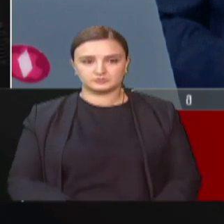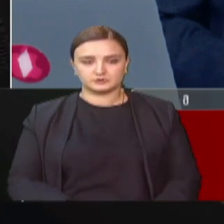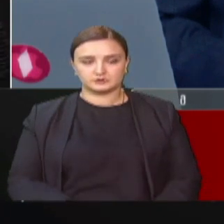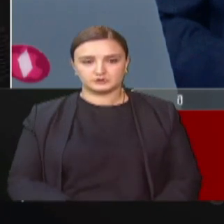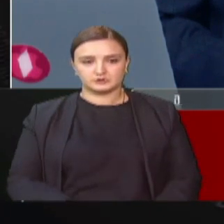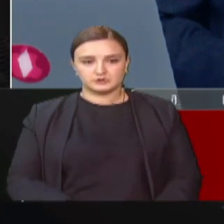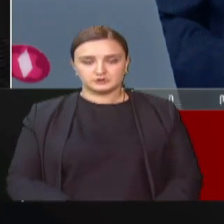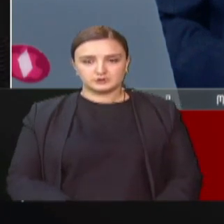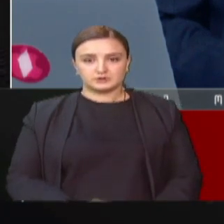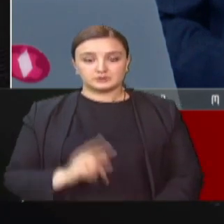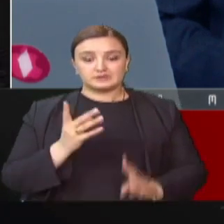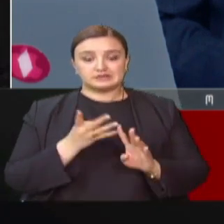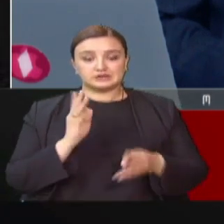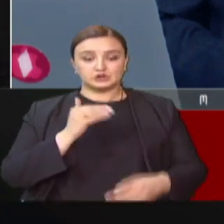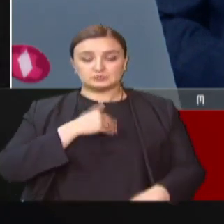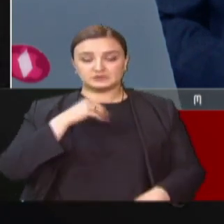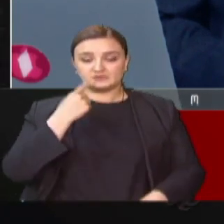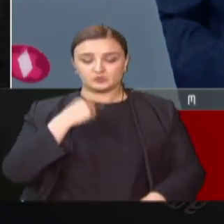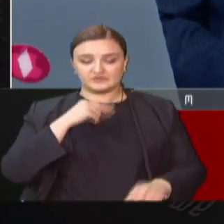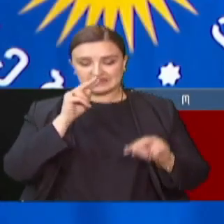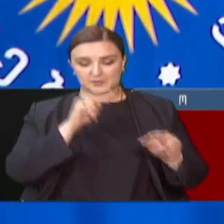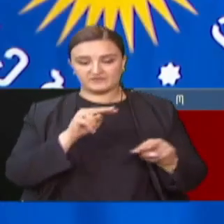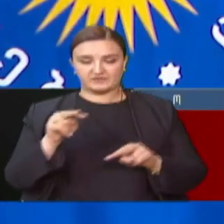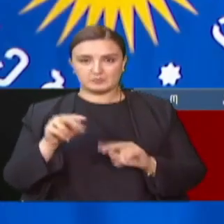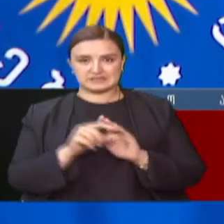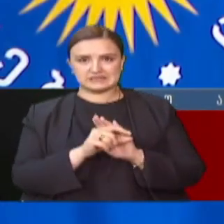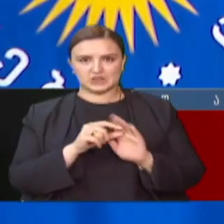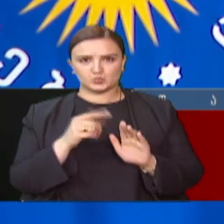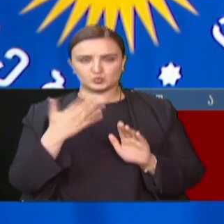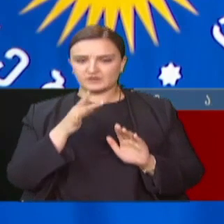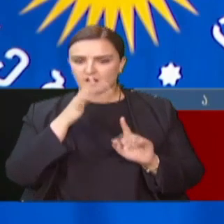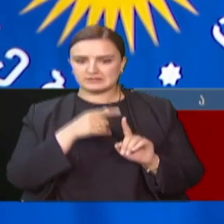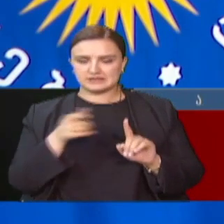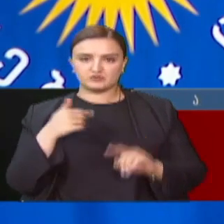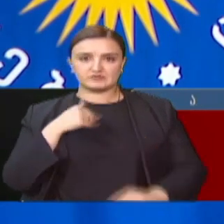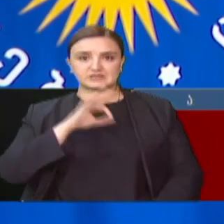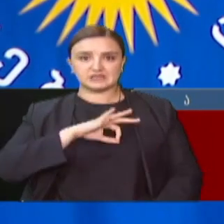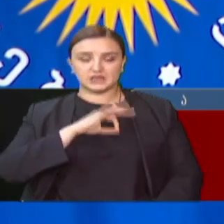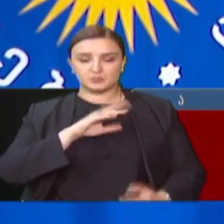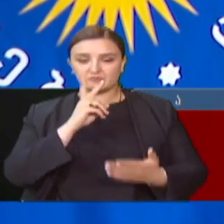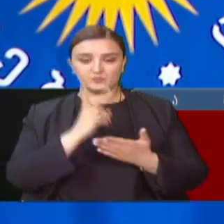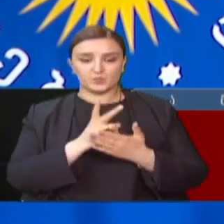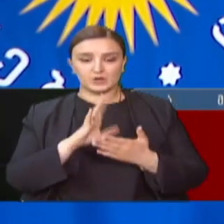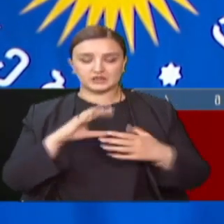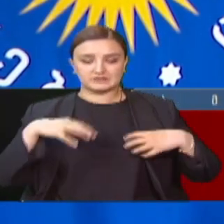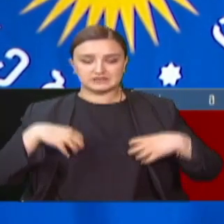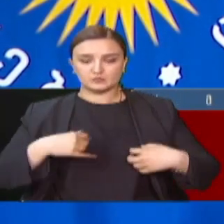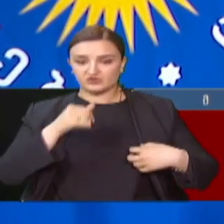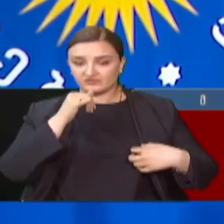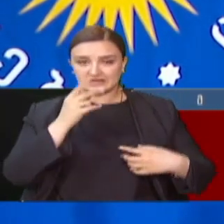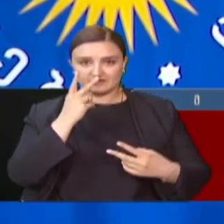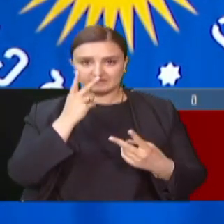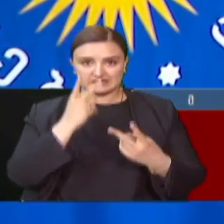Პირველ რიგში ხაზი მინდა გაუსვა იმას, რომ ჩვენ დამკვირვებლის სტატუსით სარგებლობთ უკვე რამდენიმე წელია, მაგრამ მიუხედავად ამისა, სამწუხაროდ ჩვენ ვერ დავინახეთ,